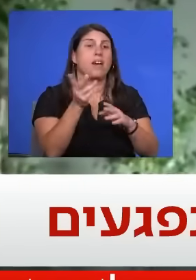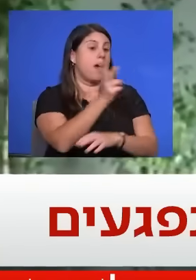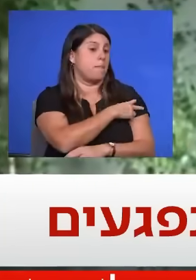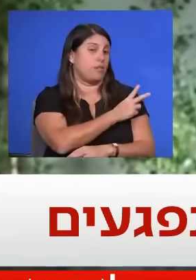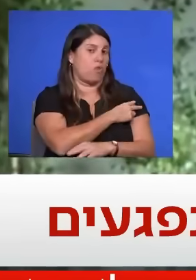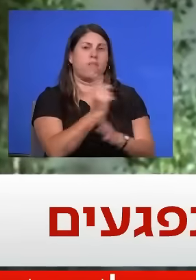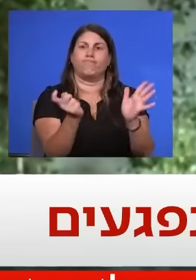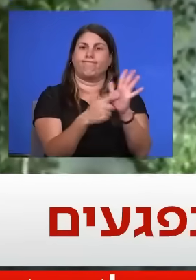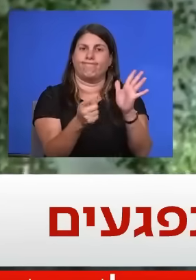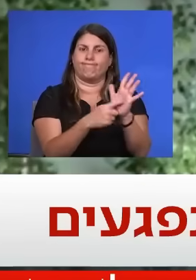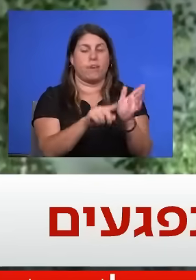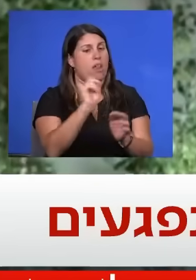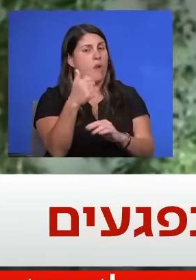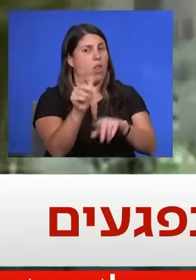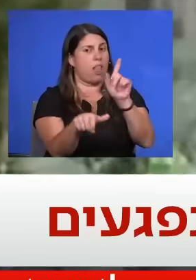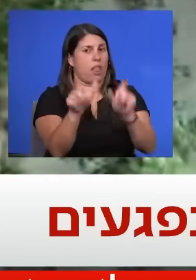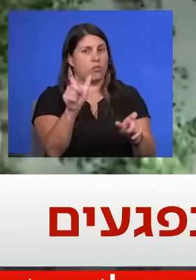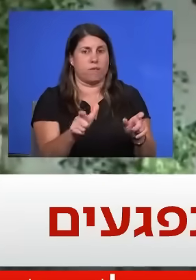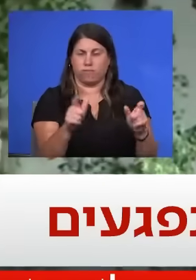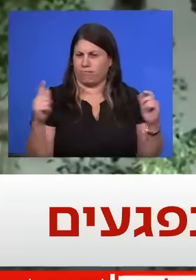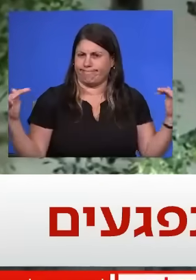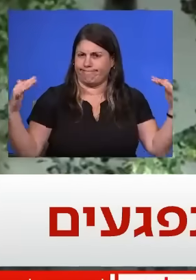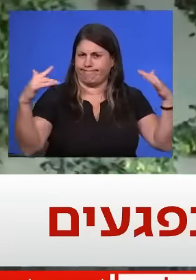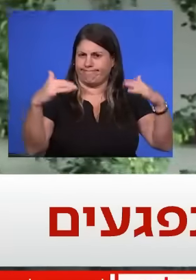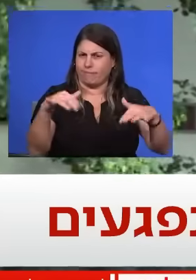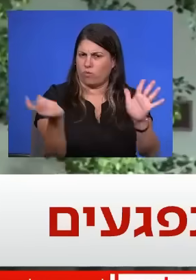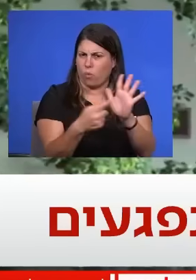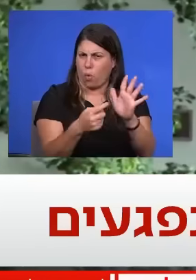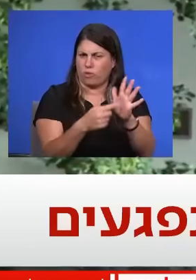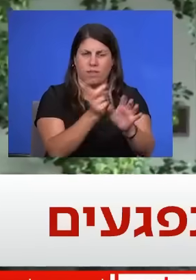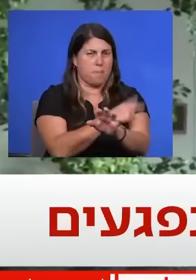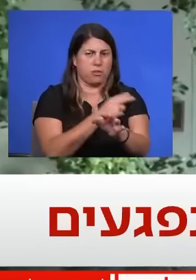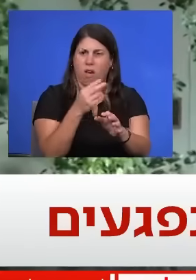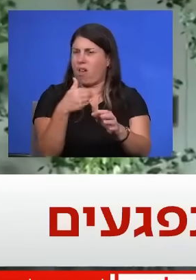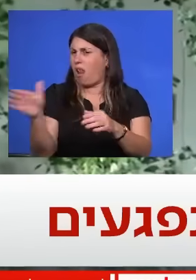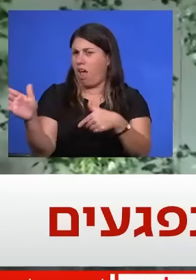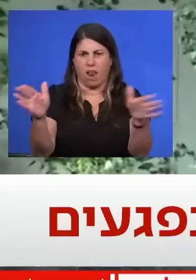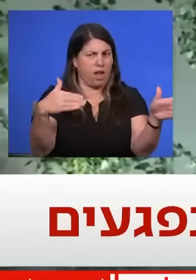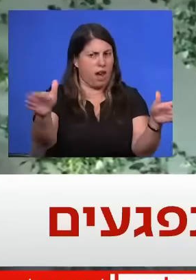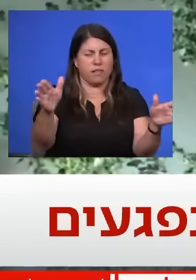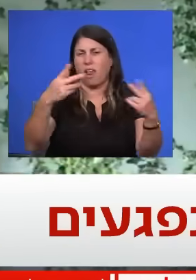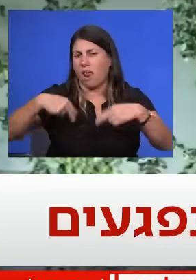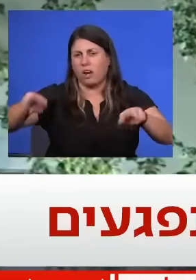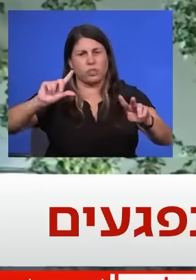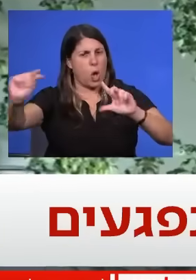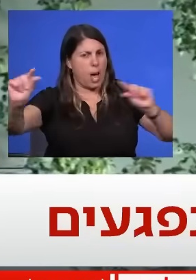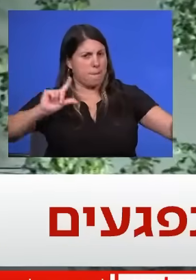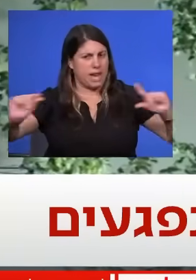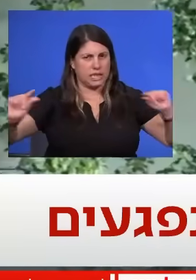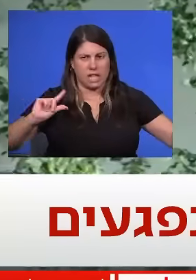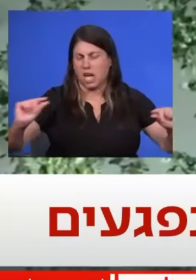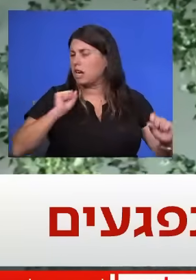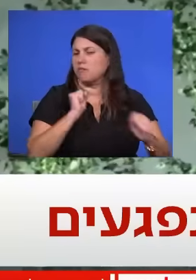לכל האנשים שמתקהלים באזור בזירת האירוע לעזוב את המקום מיד, לחזור לבתים שלהם, זה מקשה מאוד, מפריע